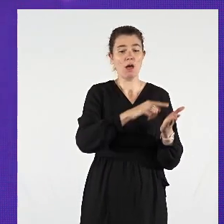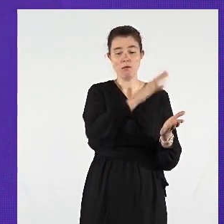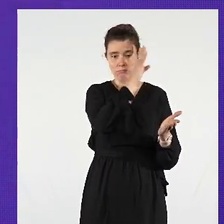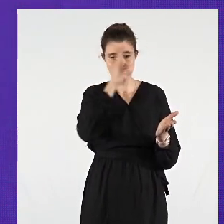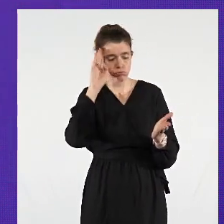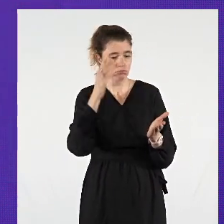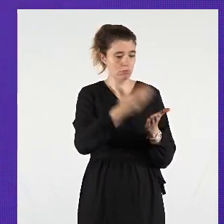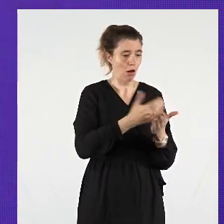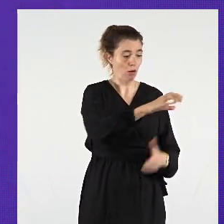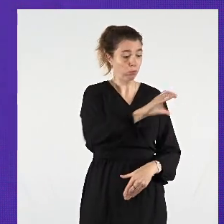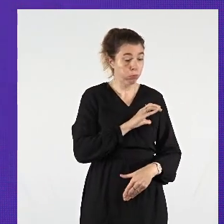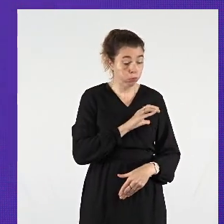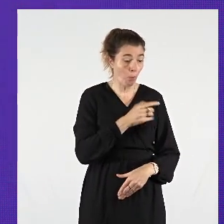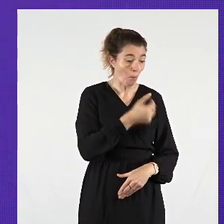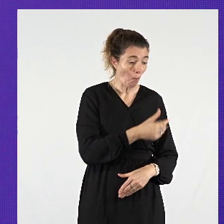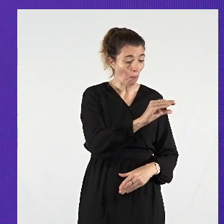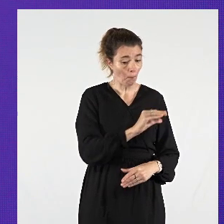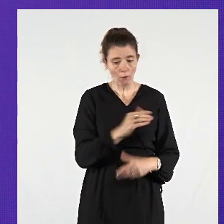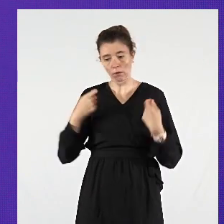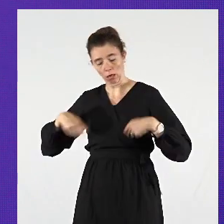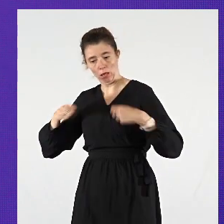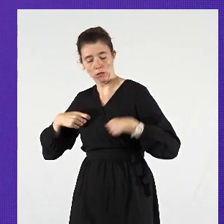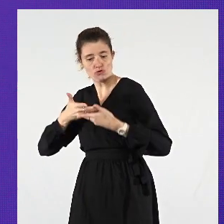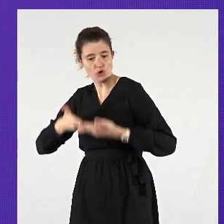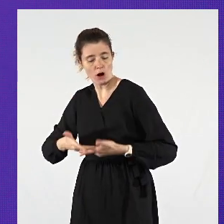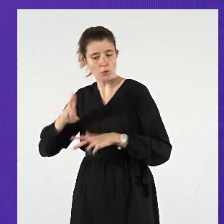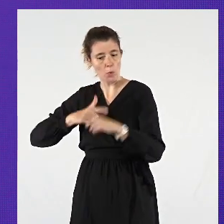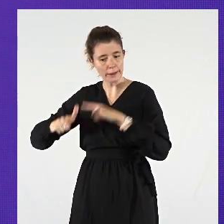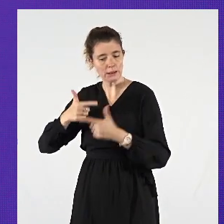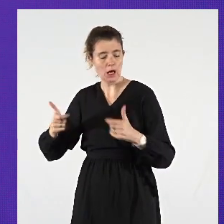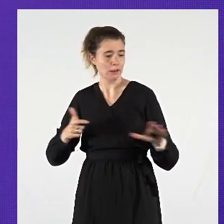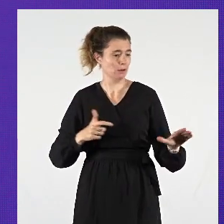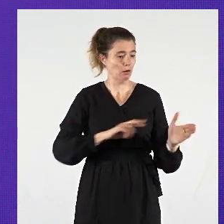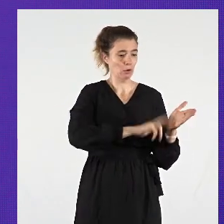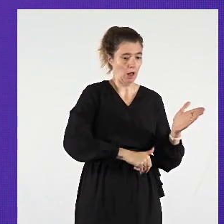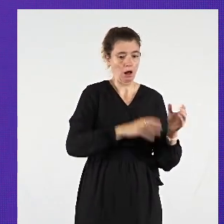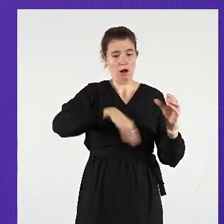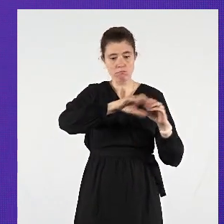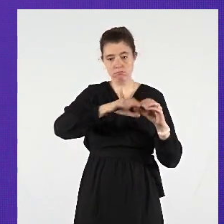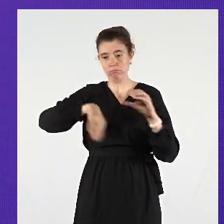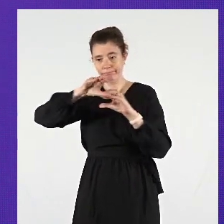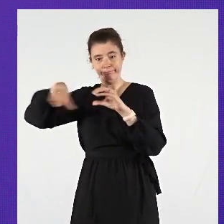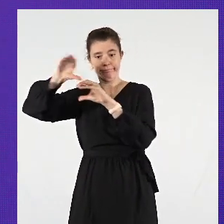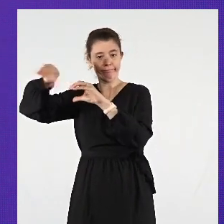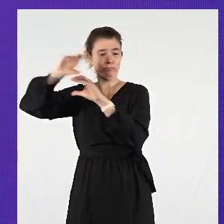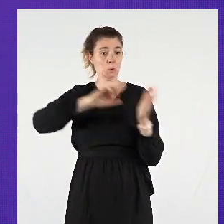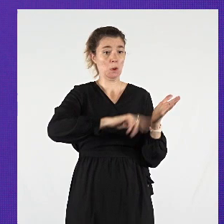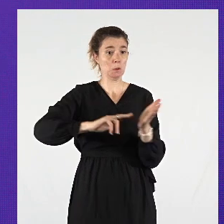de loyer et de vie courante qui pèsent sur eux, accumulent des contrats complémentaires à leur contrat principal, soit